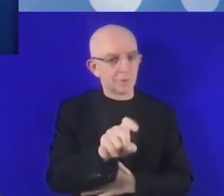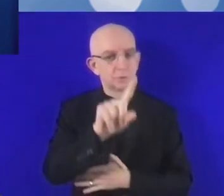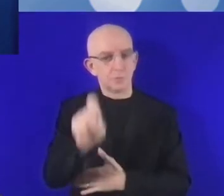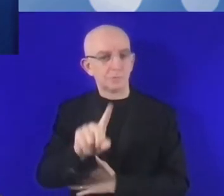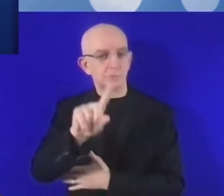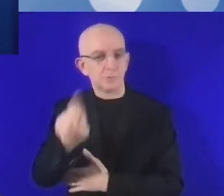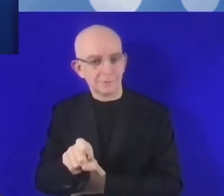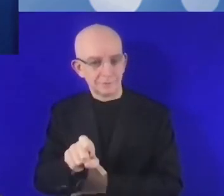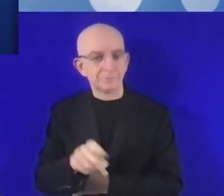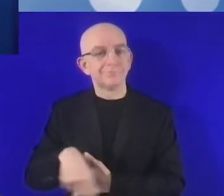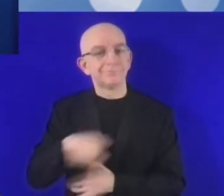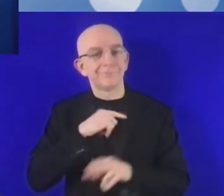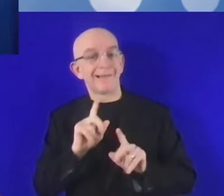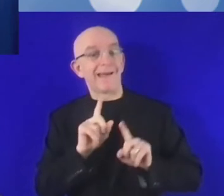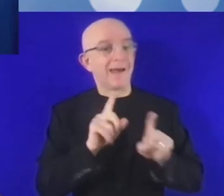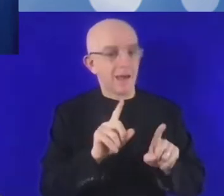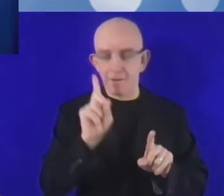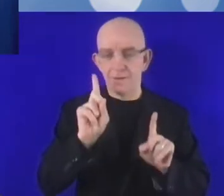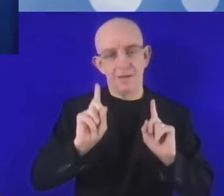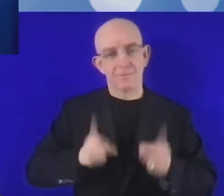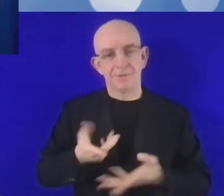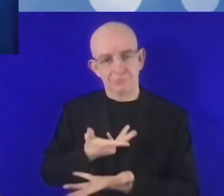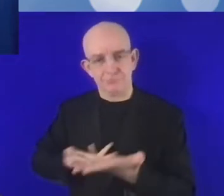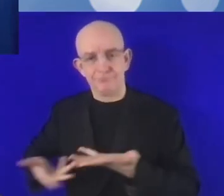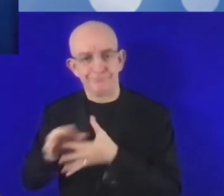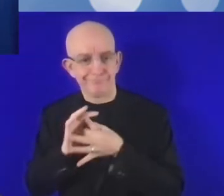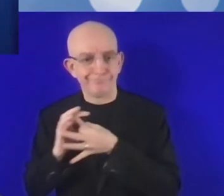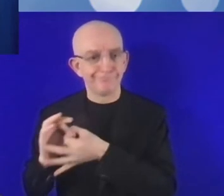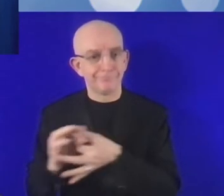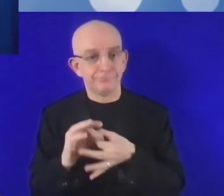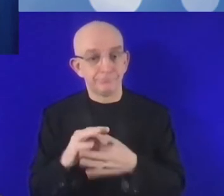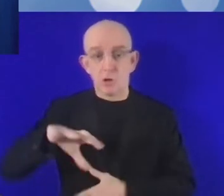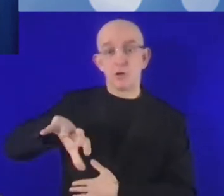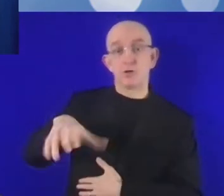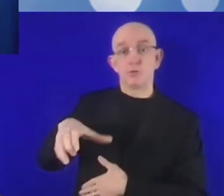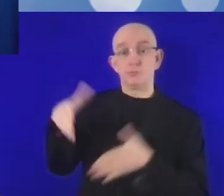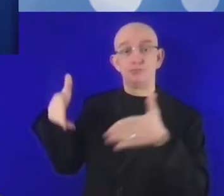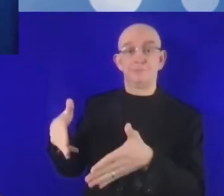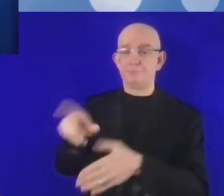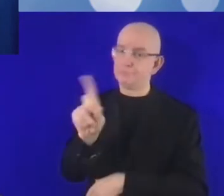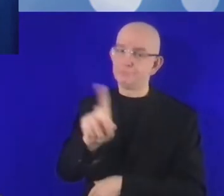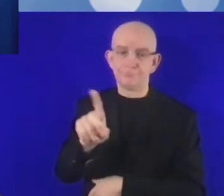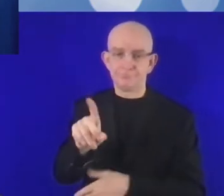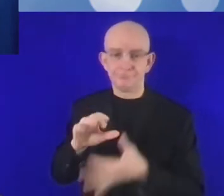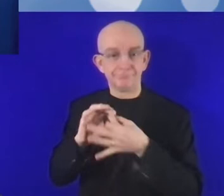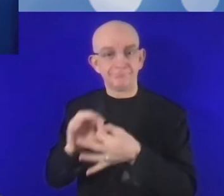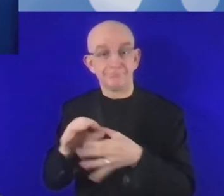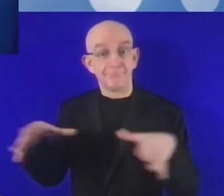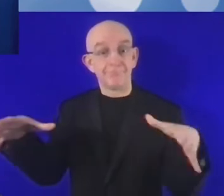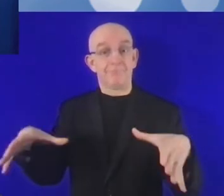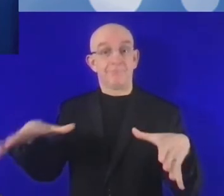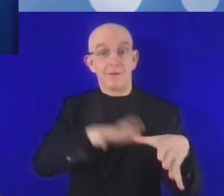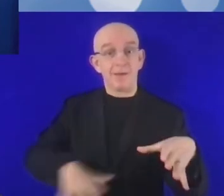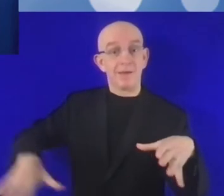c'est à ces questions qu'il nous faut répondre ensemble. Un pays, une région, un pays tout seul n'y arrivera pas. Même une région du monde n'y arrivera